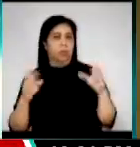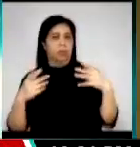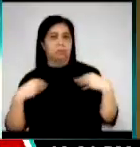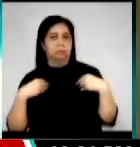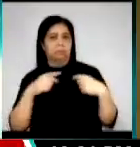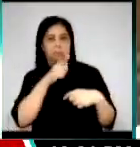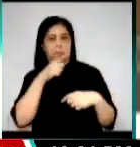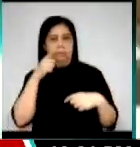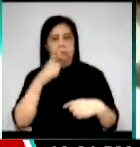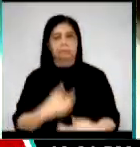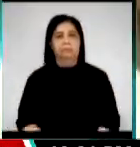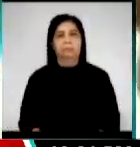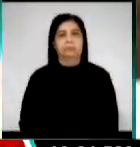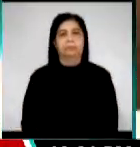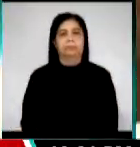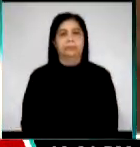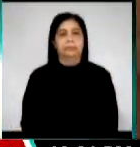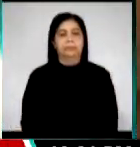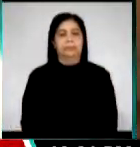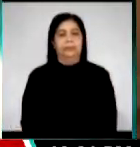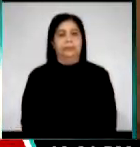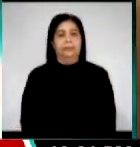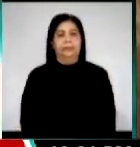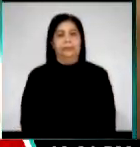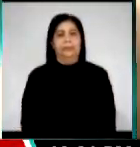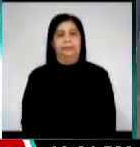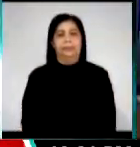Marisol Abdurrahman, GMA News.